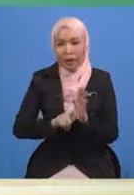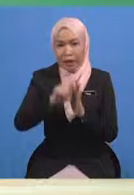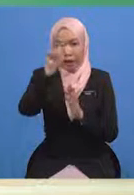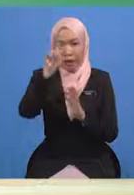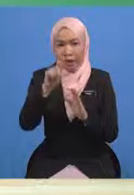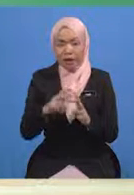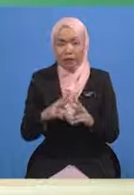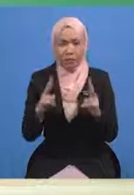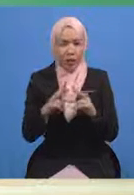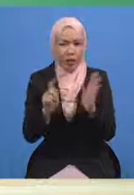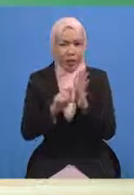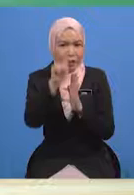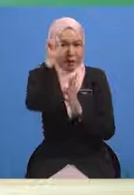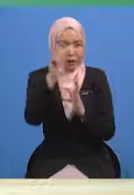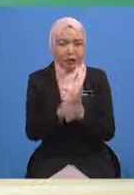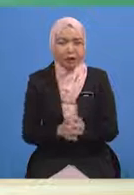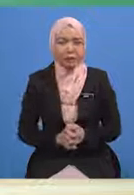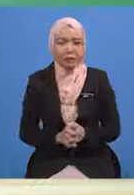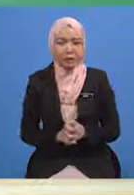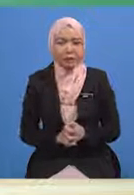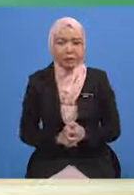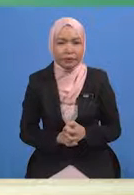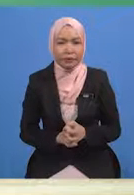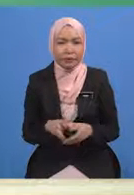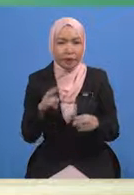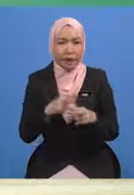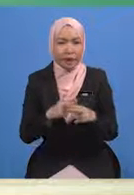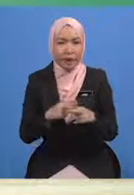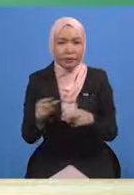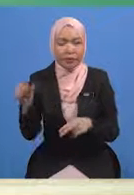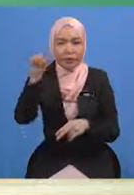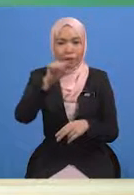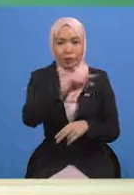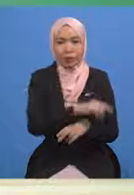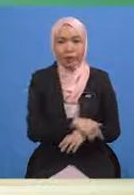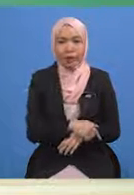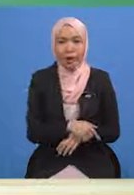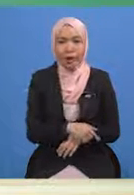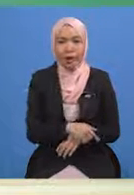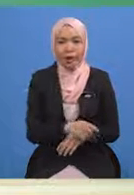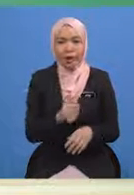Siapa dapat beri saya nama gunung yang terdapat di Malaysia?